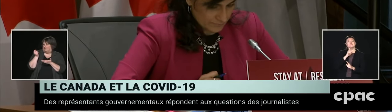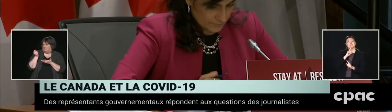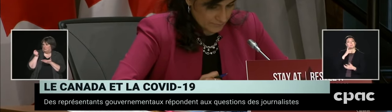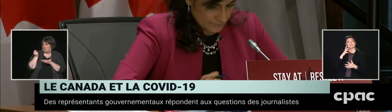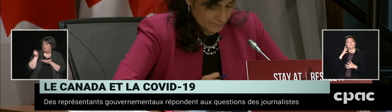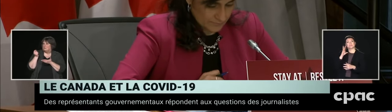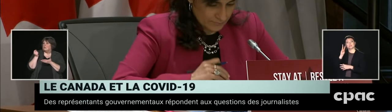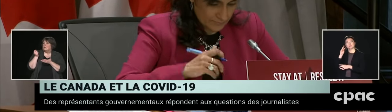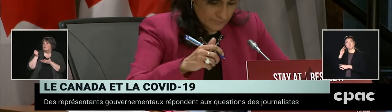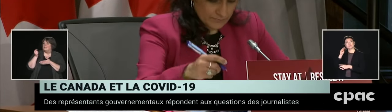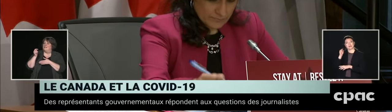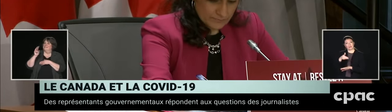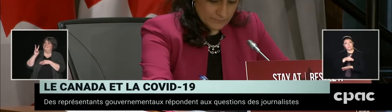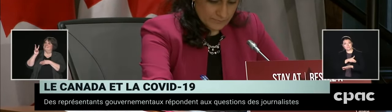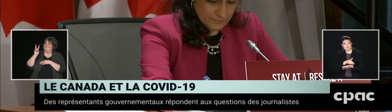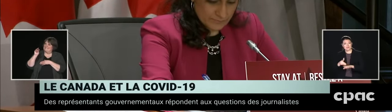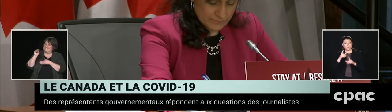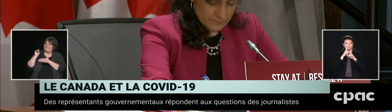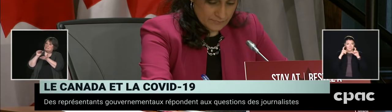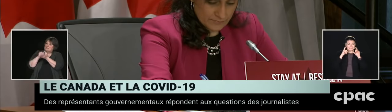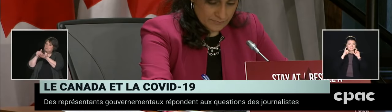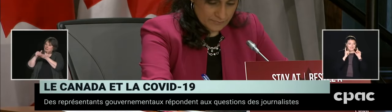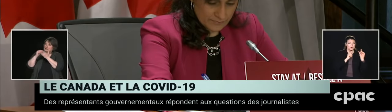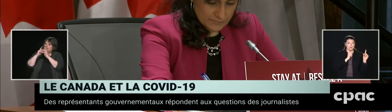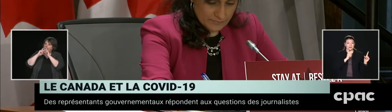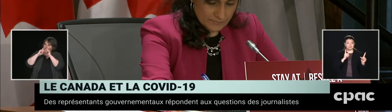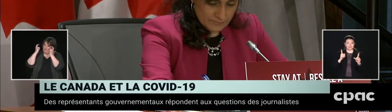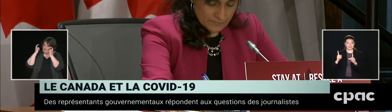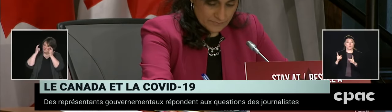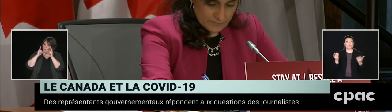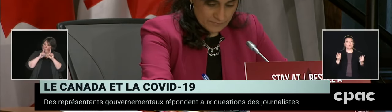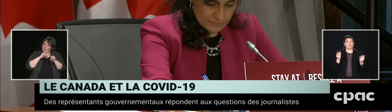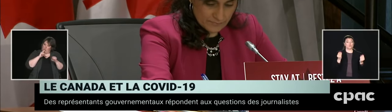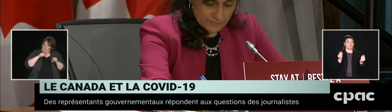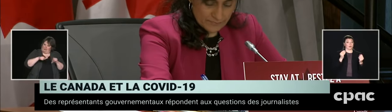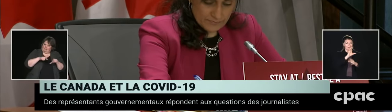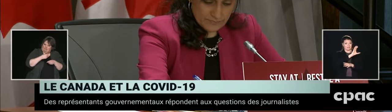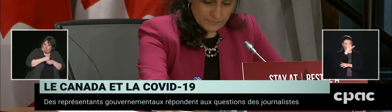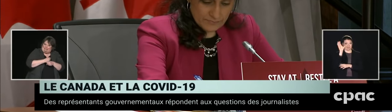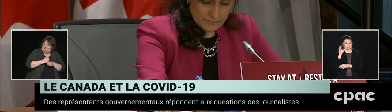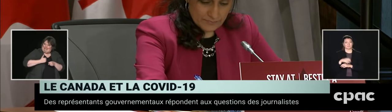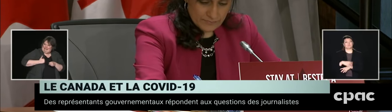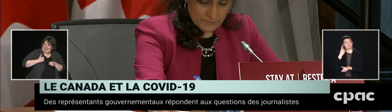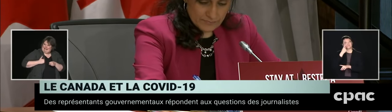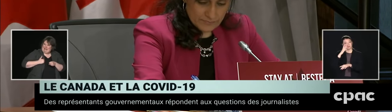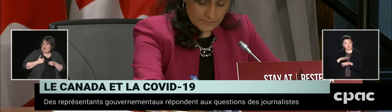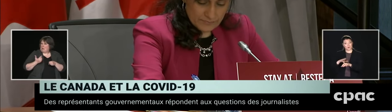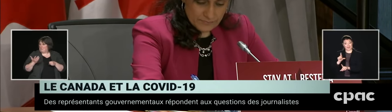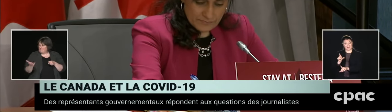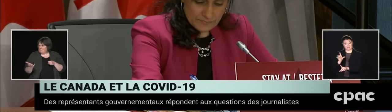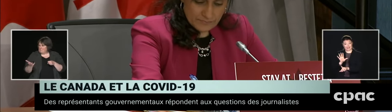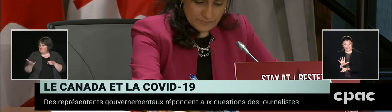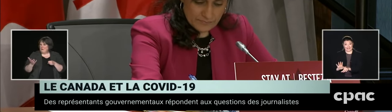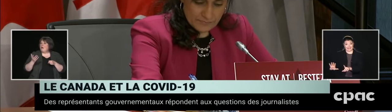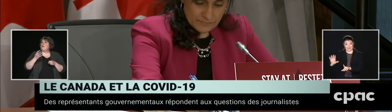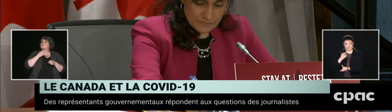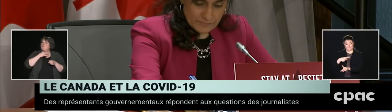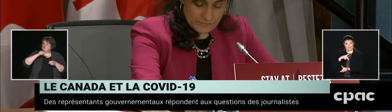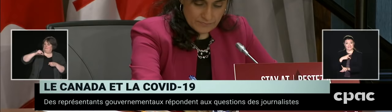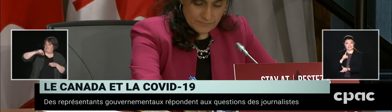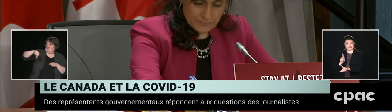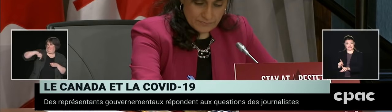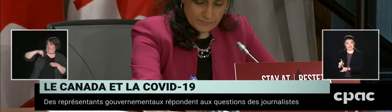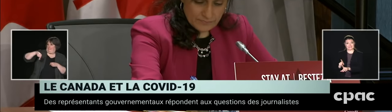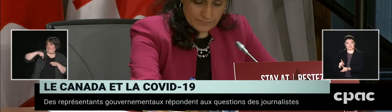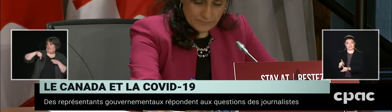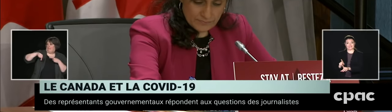du Canada. Je me demandais, pour la province du Québec, êtes-vous capable de dire combien de masques sont arrivés